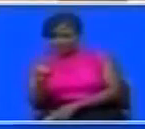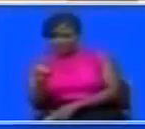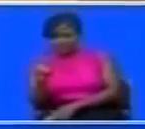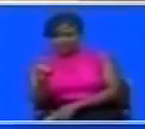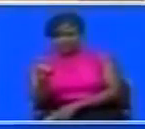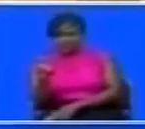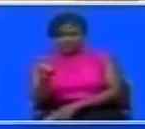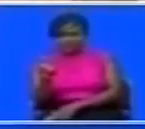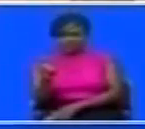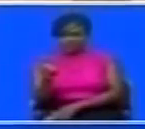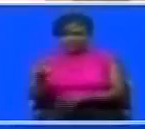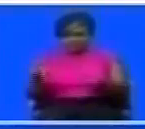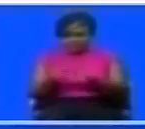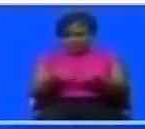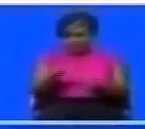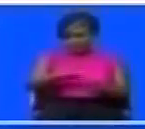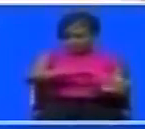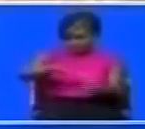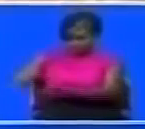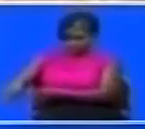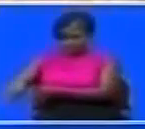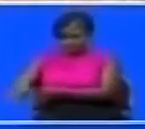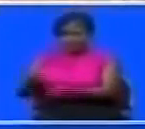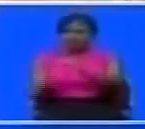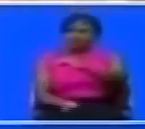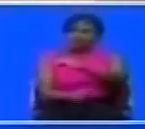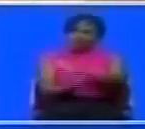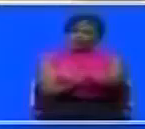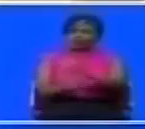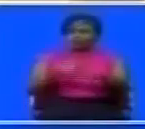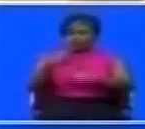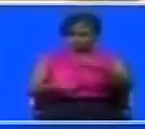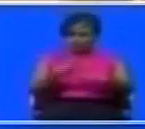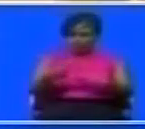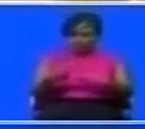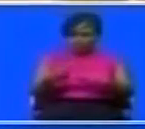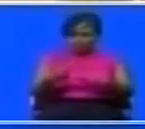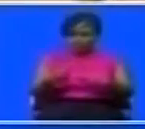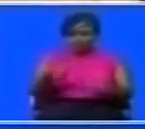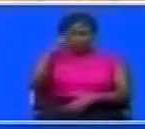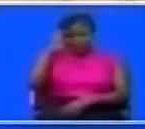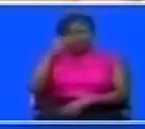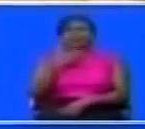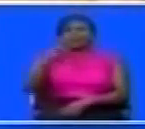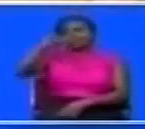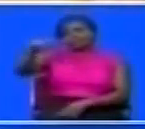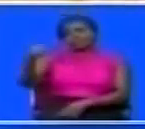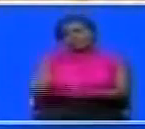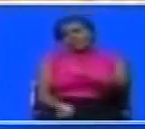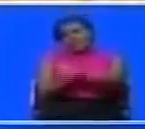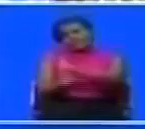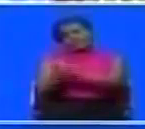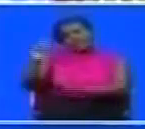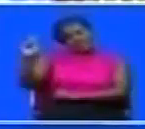hire. Kando na suala la Waiguru katika msururu wa ufisadi unaozidi kupepeta serikali, Karua ameitaka Jubilee kuwaeleza